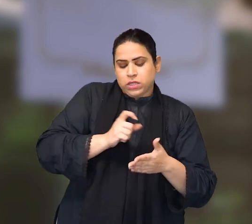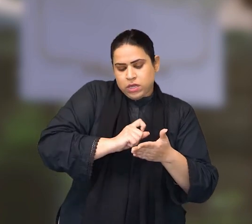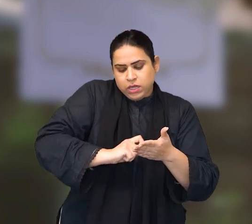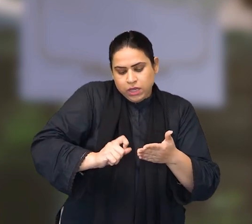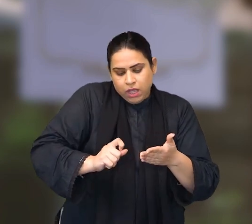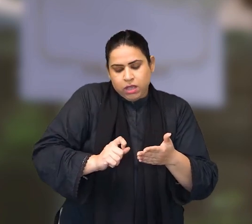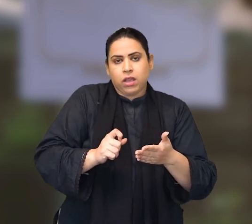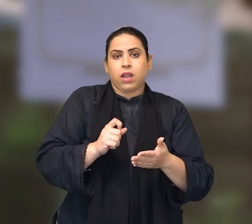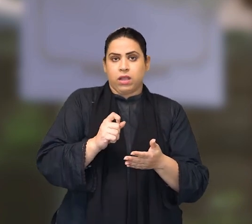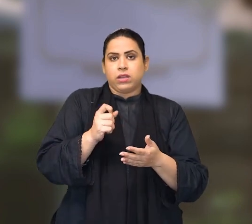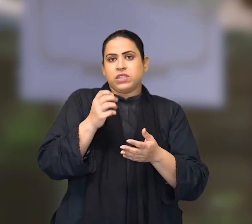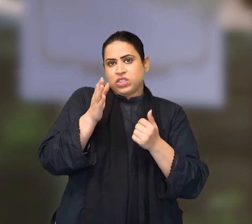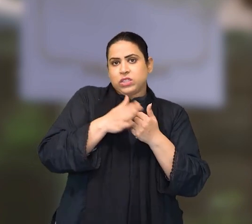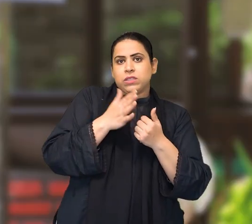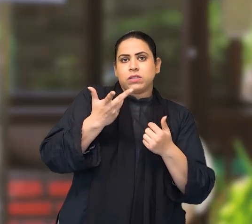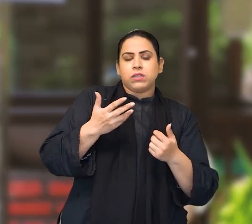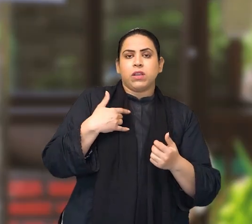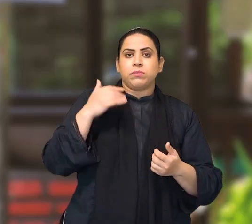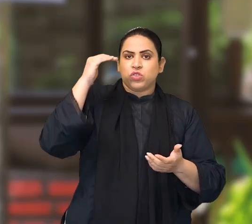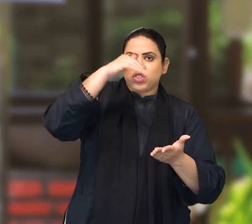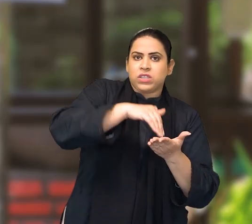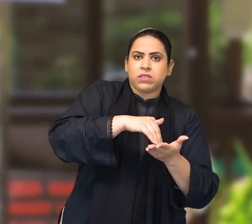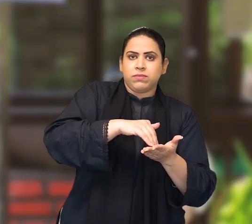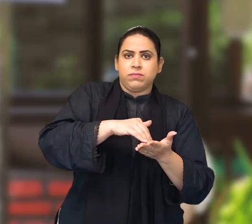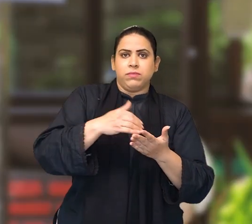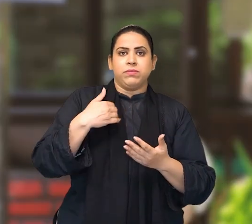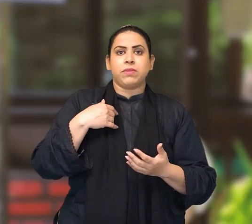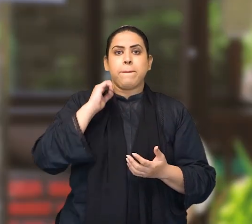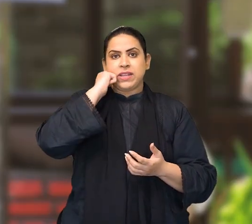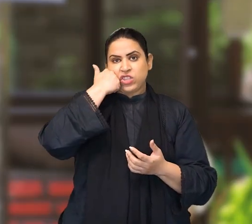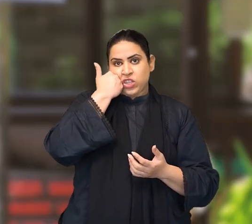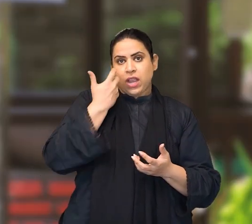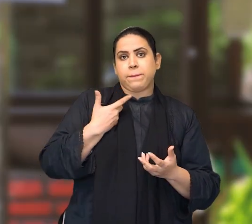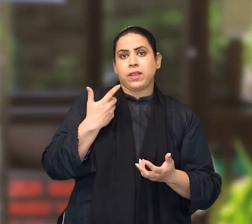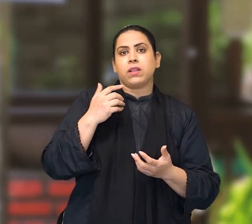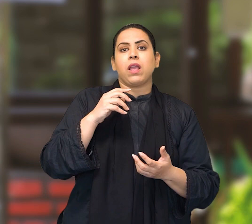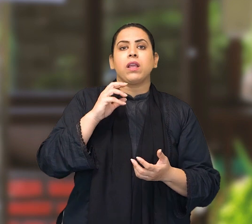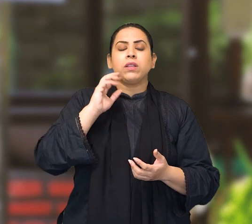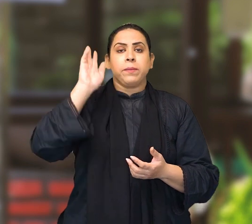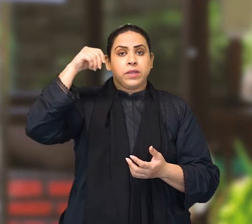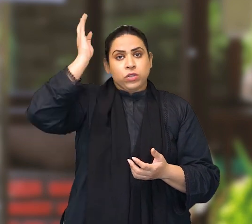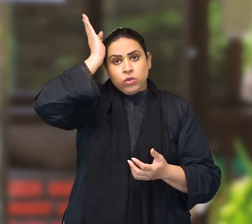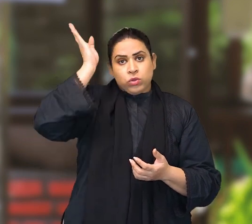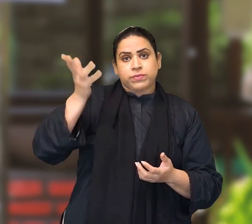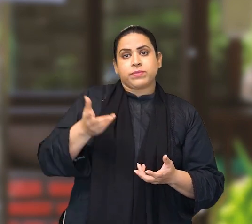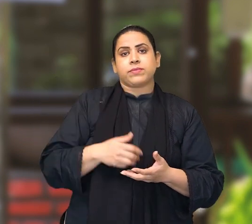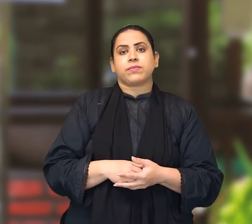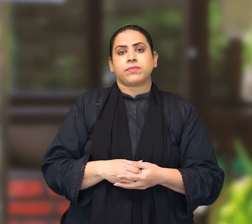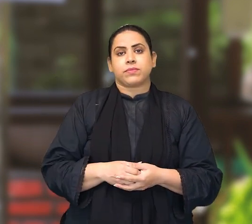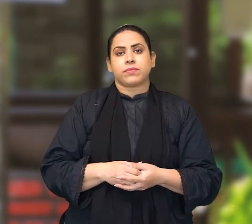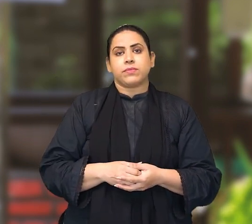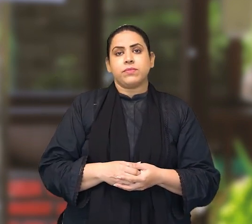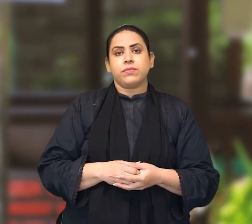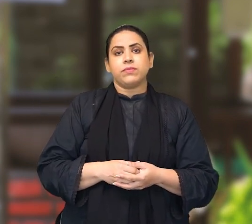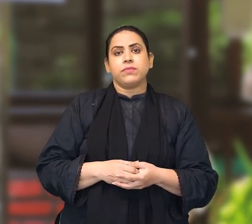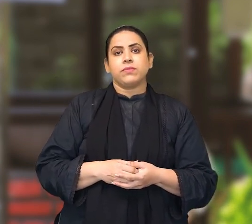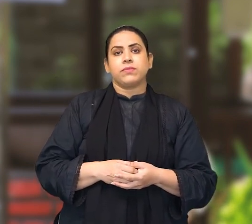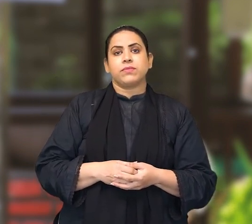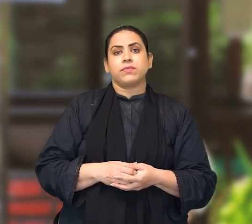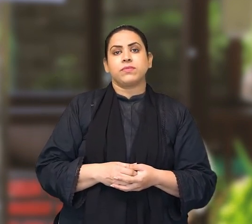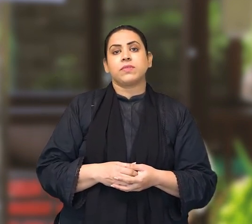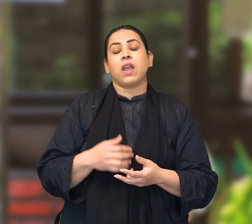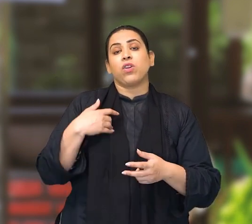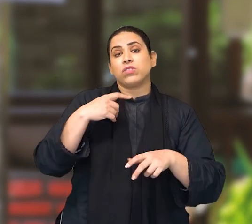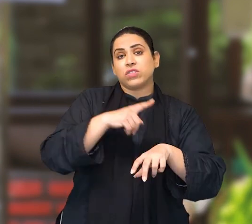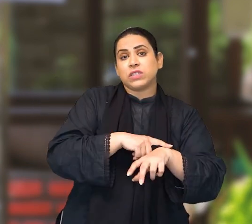था, एंड ऑन दैट मोमेंट द गाय इज़ पंजाबी एंड द गर्ल वॉज पश्तून. एंड उस टाइम पे